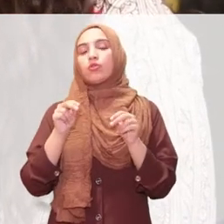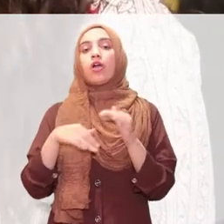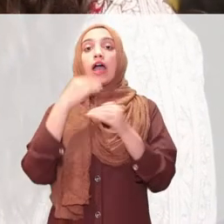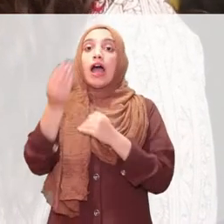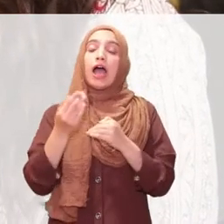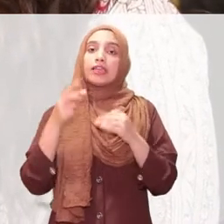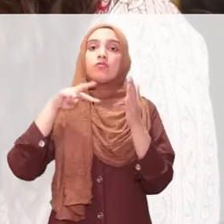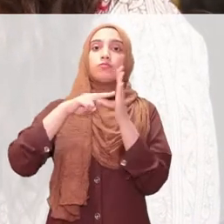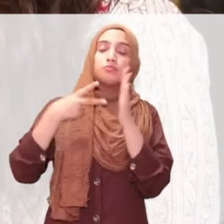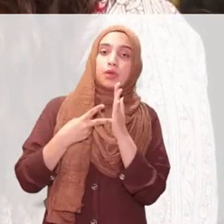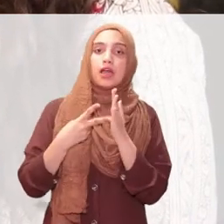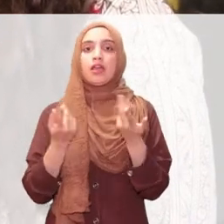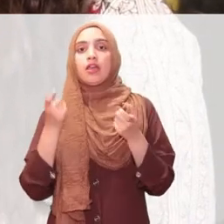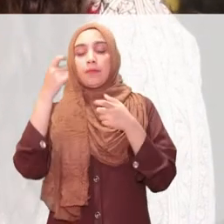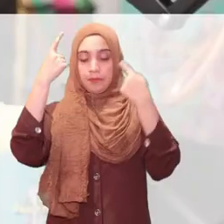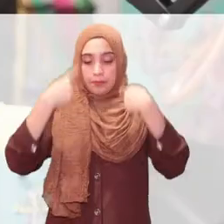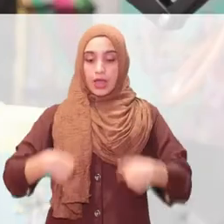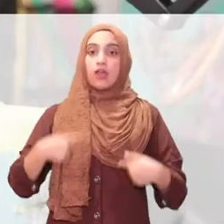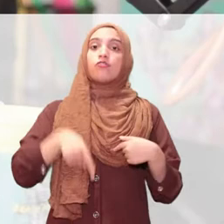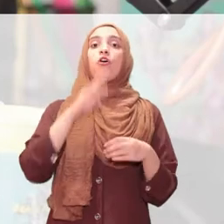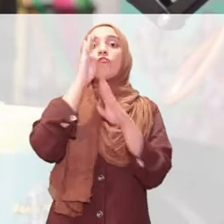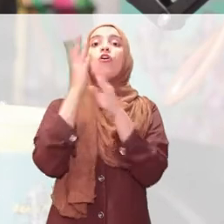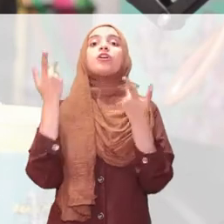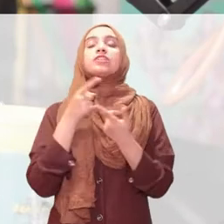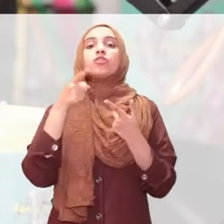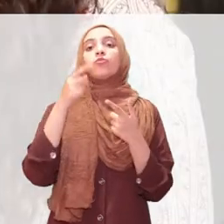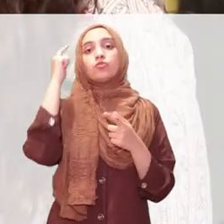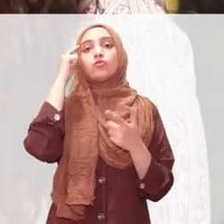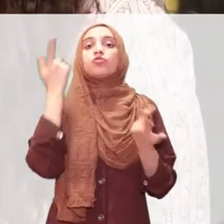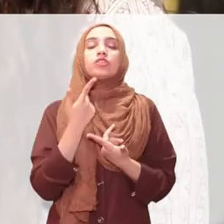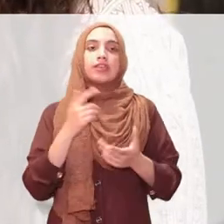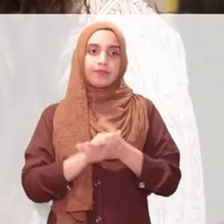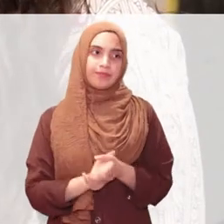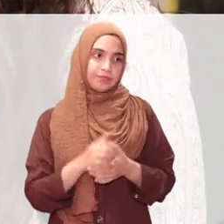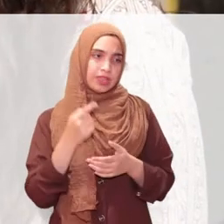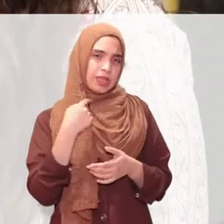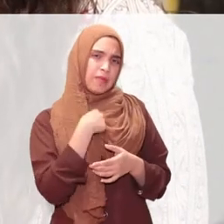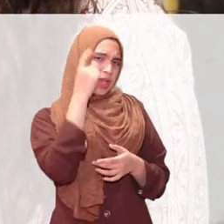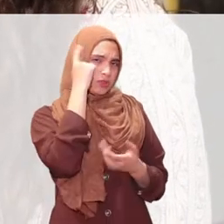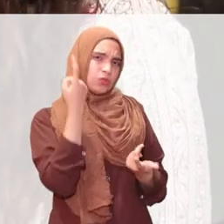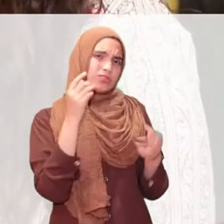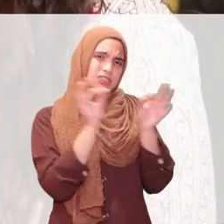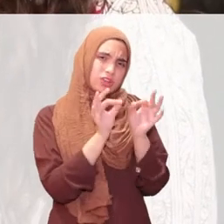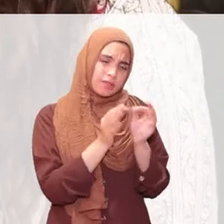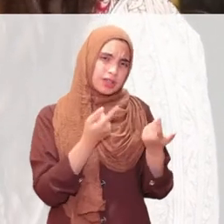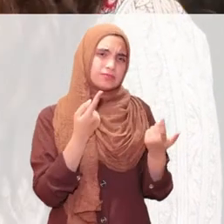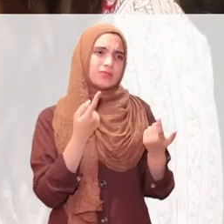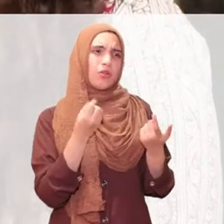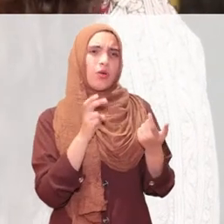संभवत डांस मार्क्स इन थिस ब्यूटीफुल विथ मी जम्मूतवी एक्सप्रेस मैसेल्फ